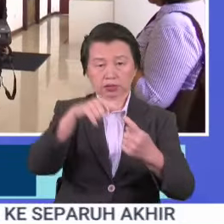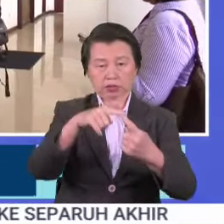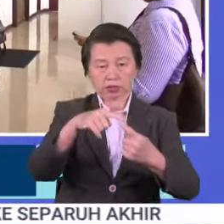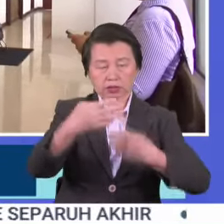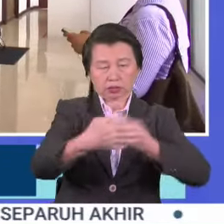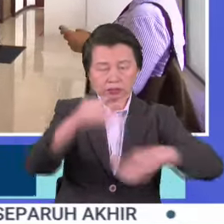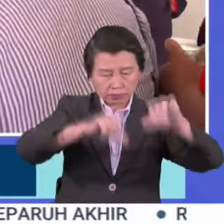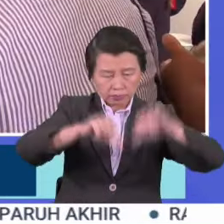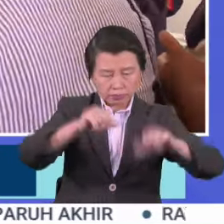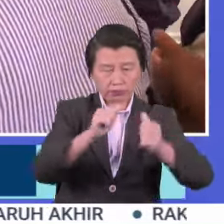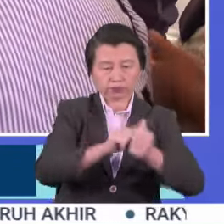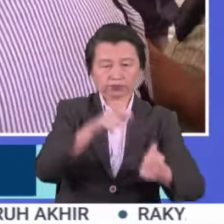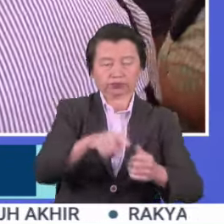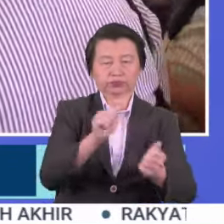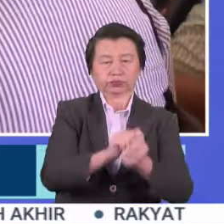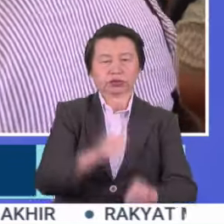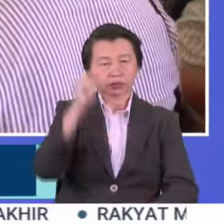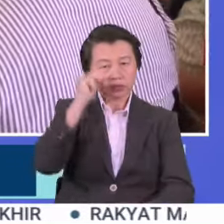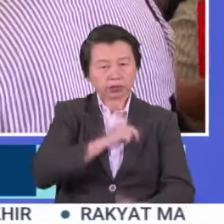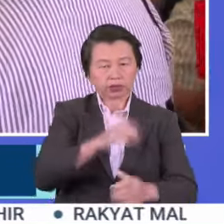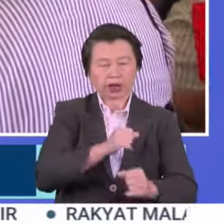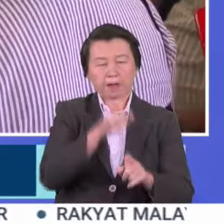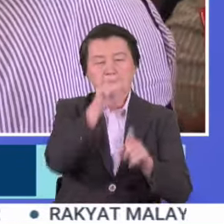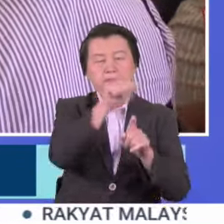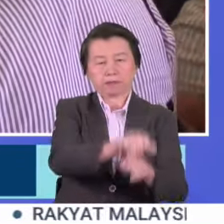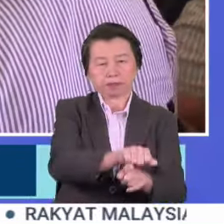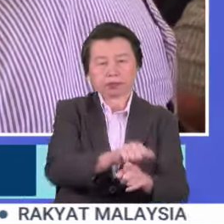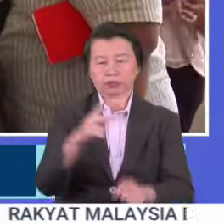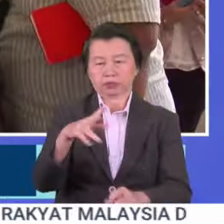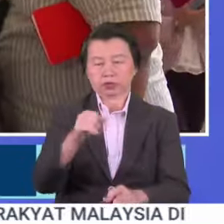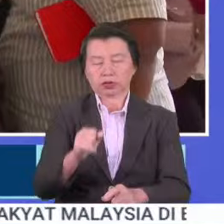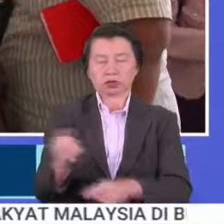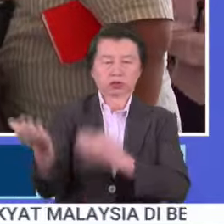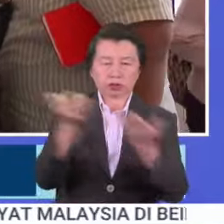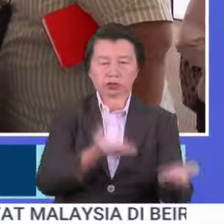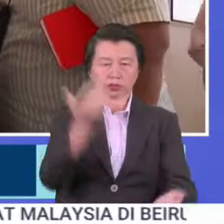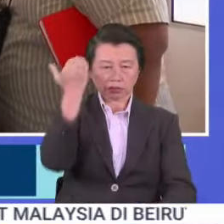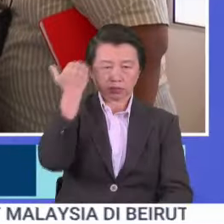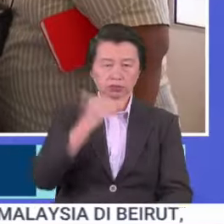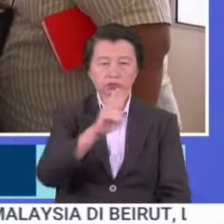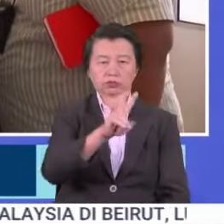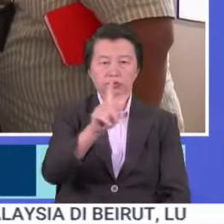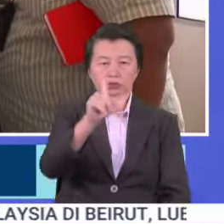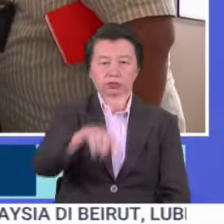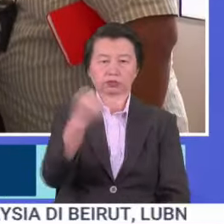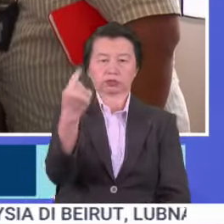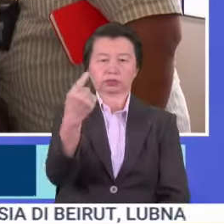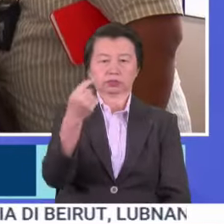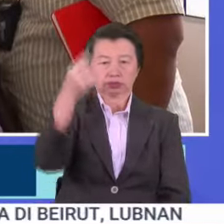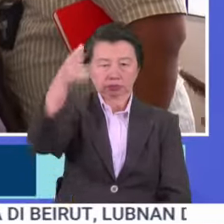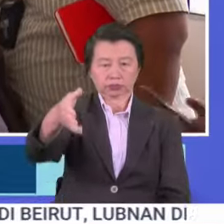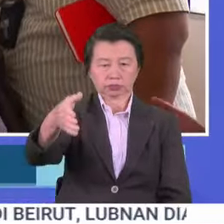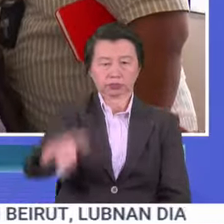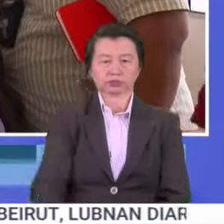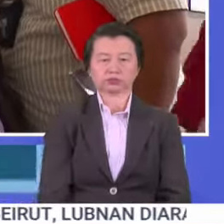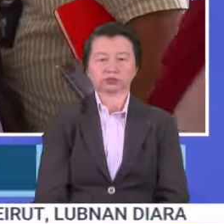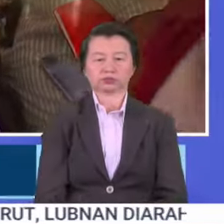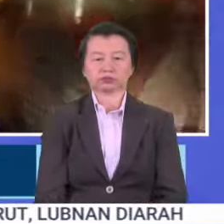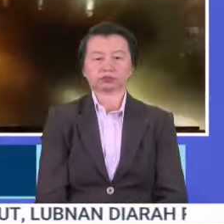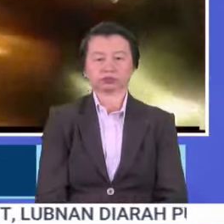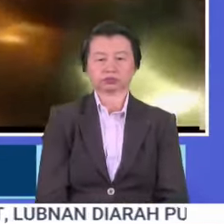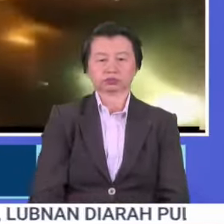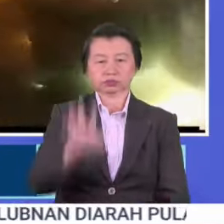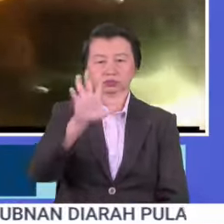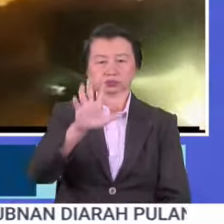ujian pelanggaran Miros dengan niat untuk menipu. Kes disebut semula 21 November depan.